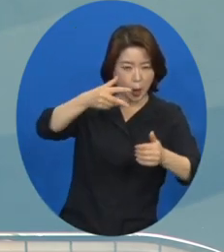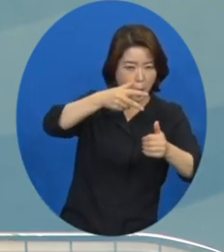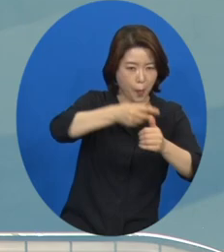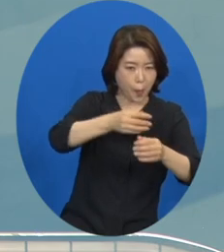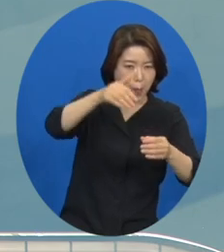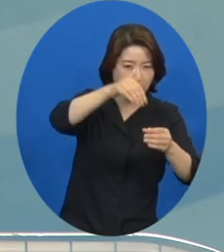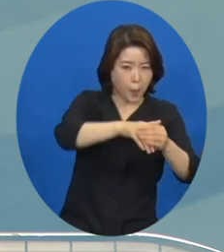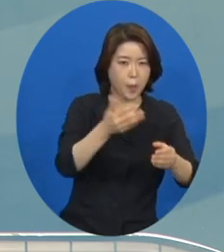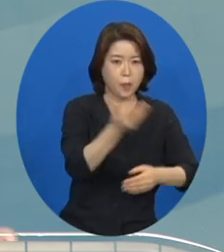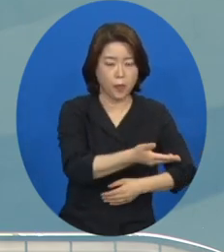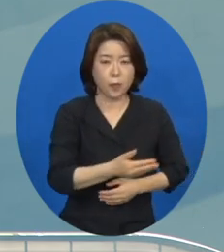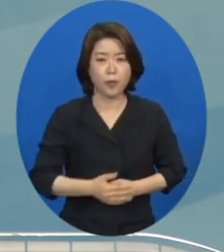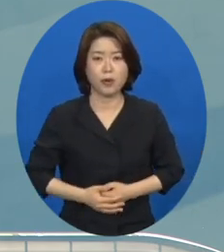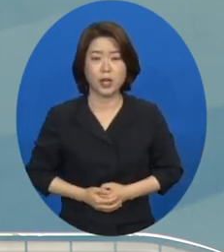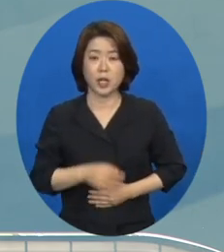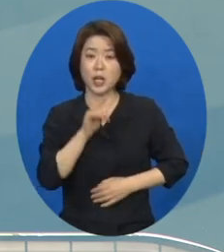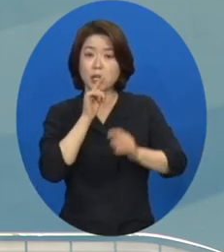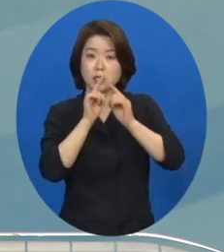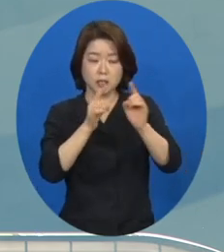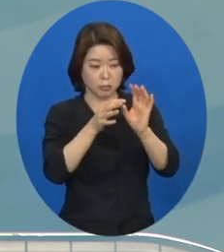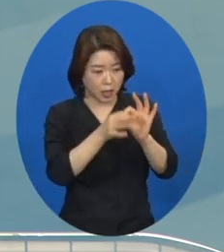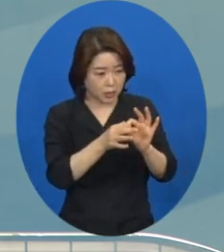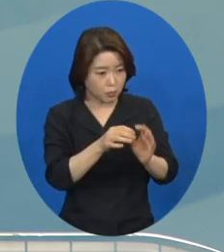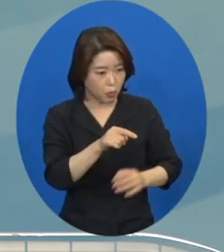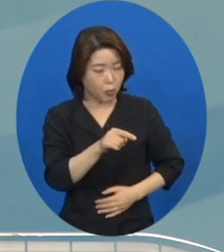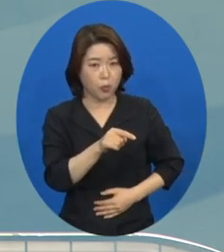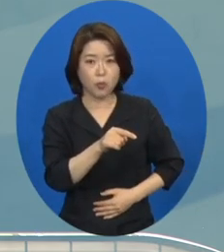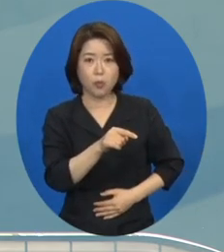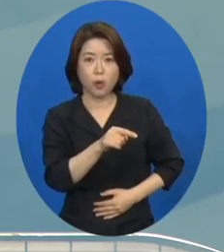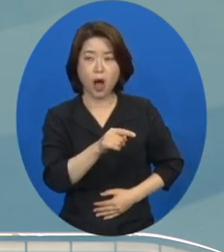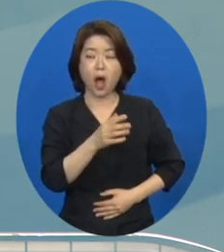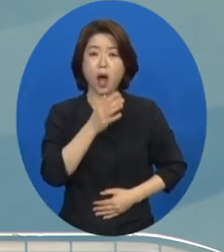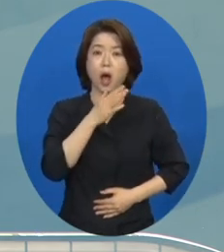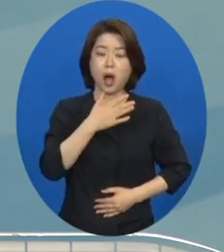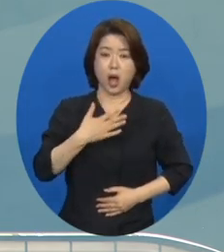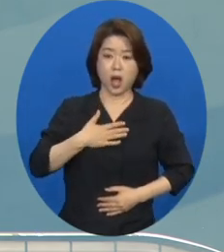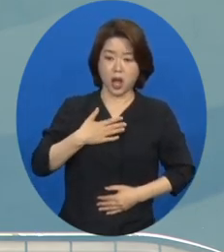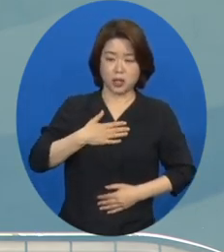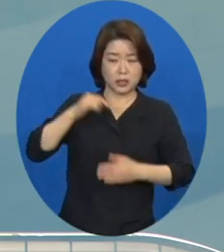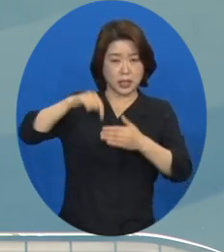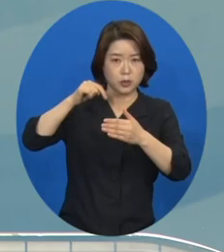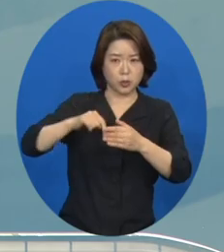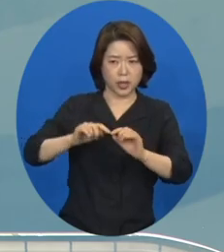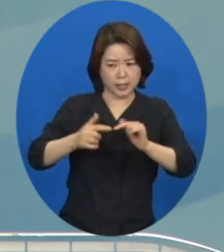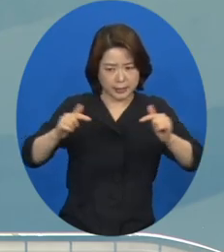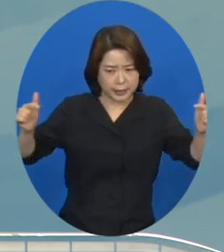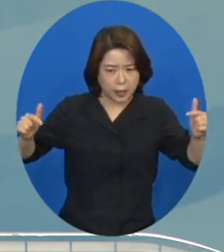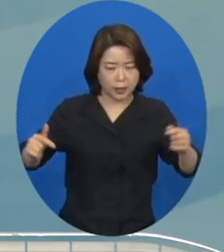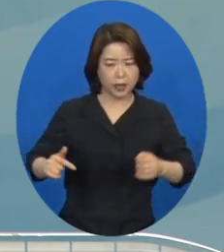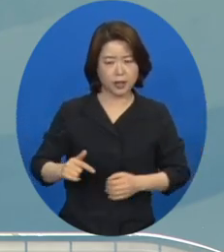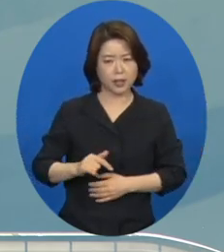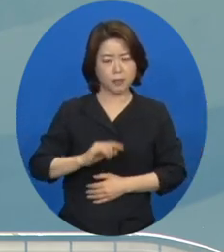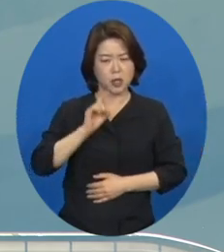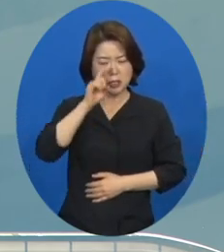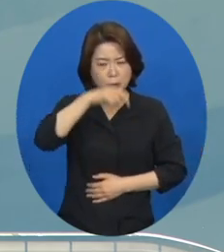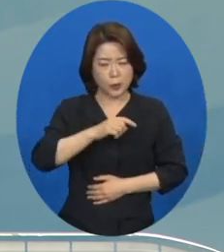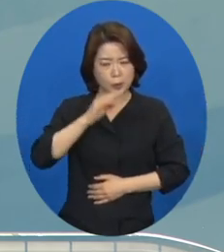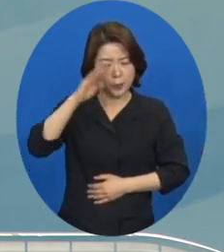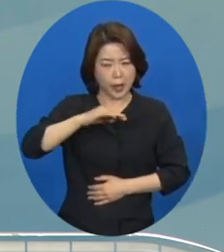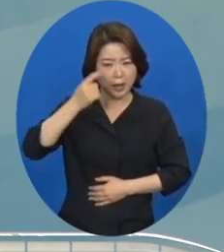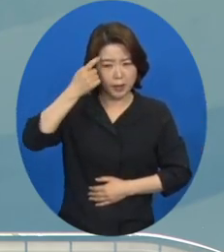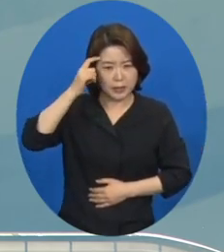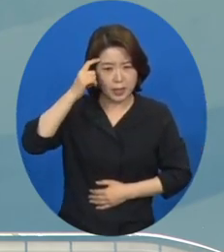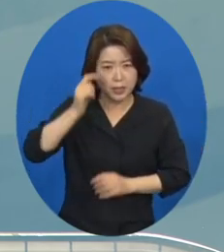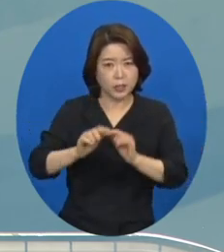불어넣었다. 이 말씀을 통하여 그동안에 제 속에 있는 온갖 말할 수 없이 더럽고 악한